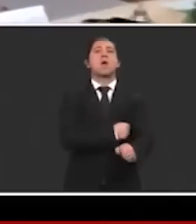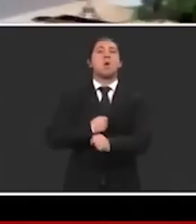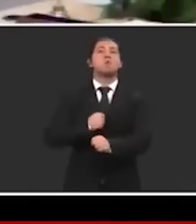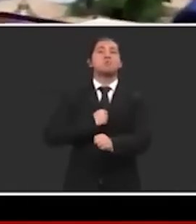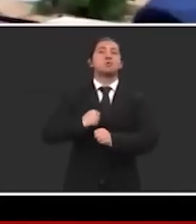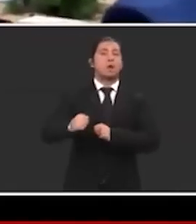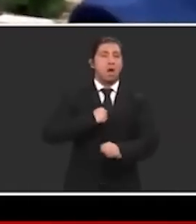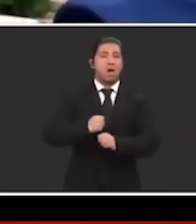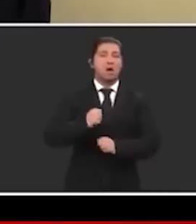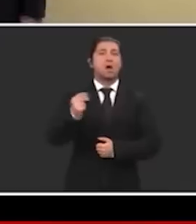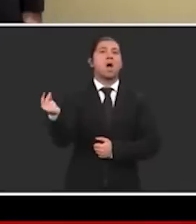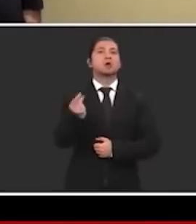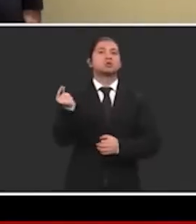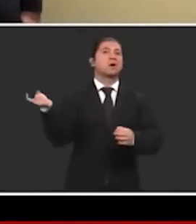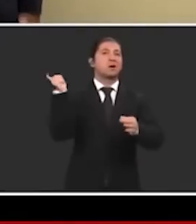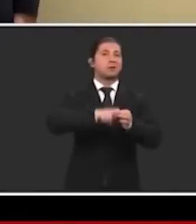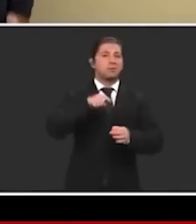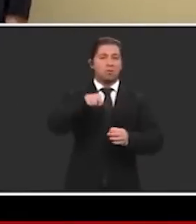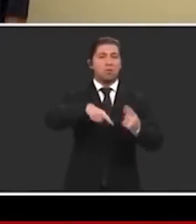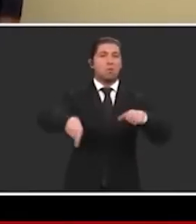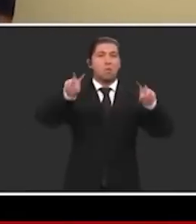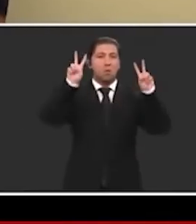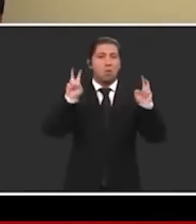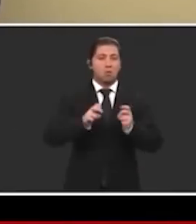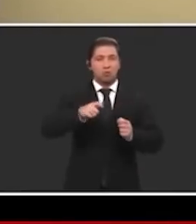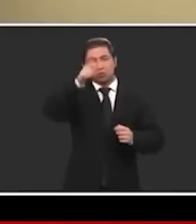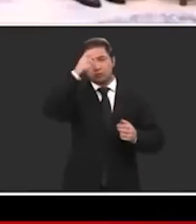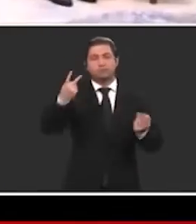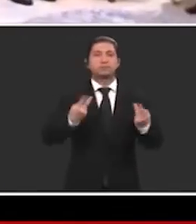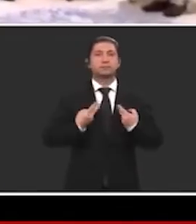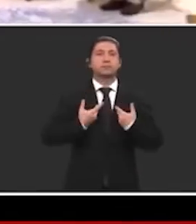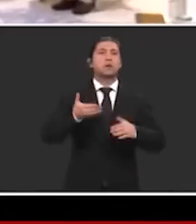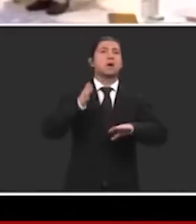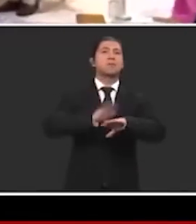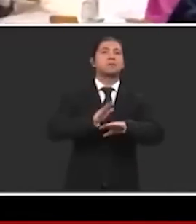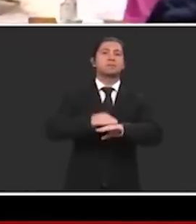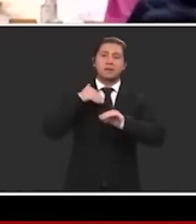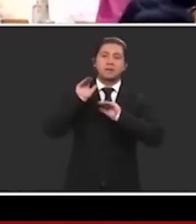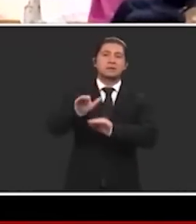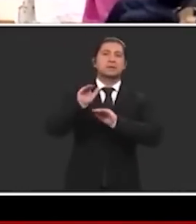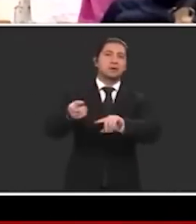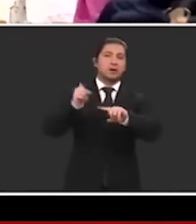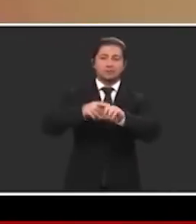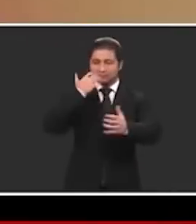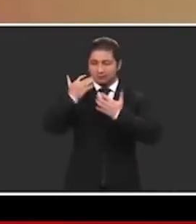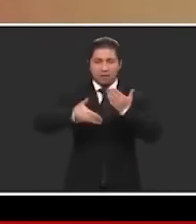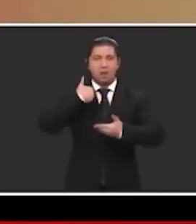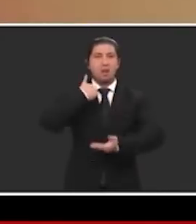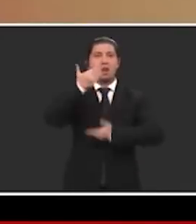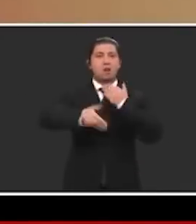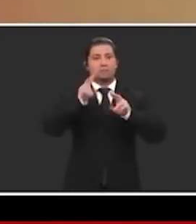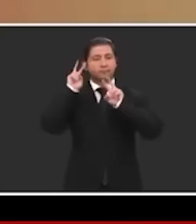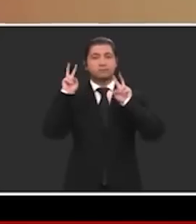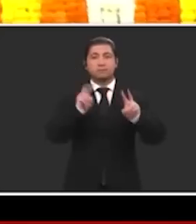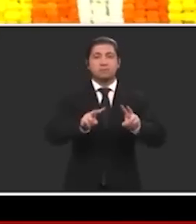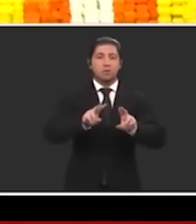mücadele ve düzensiz göç meselelerinde Türkiye'nin yaptığı katkılara dikkat çektik.